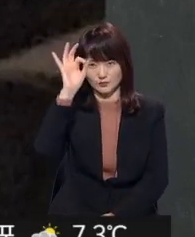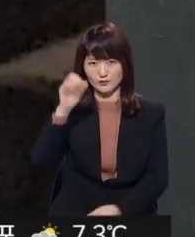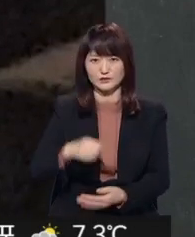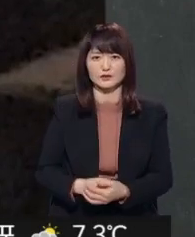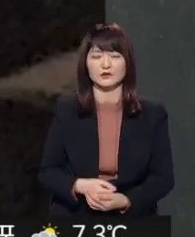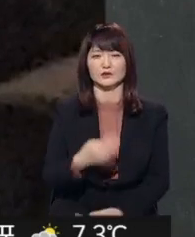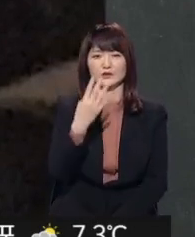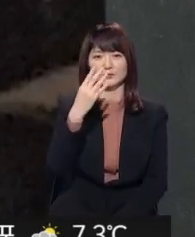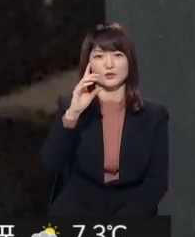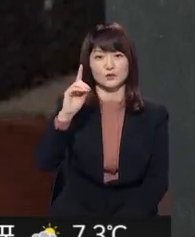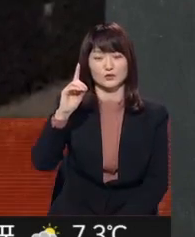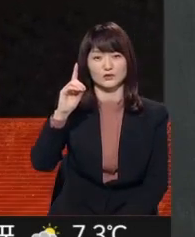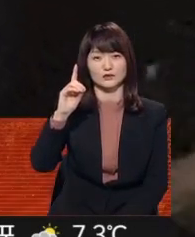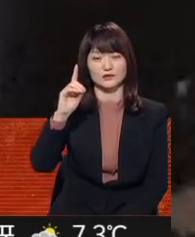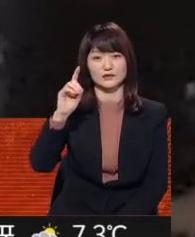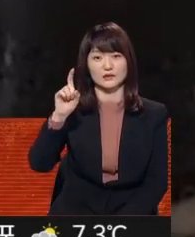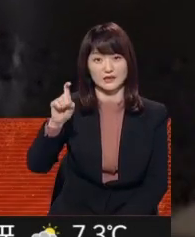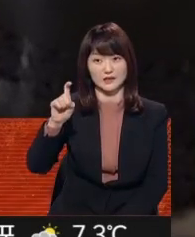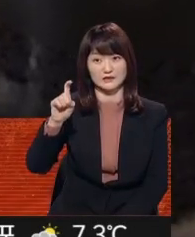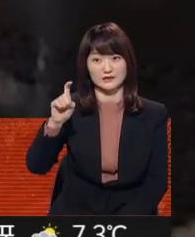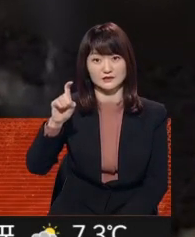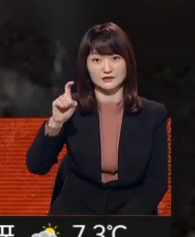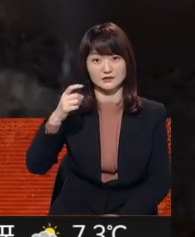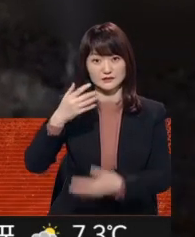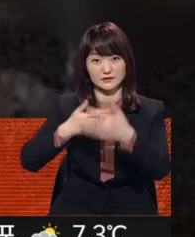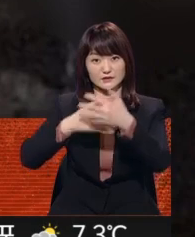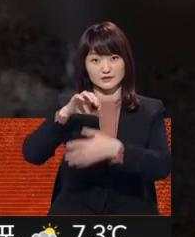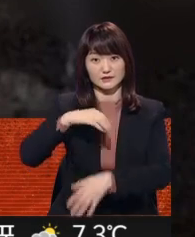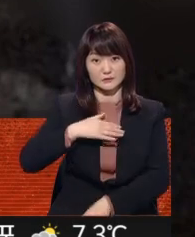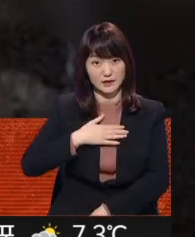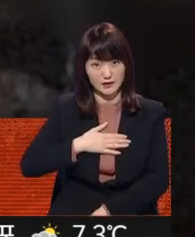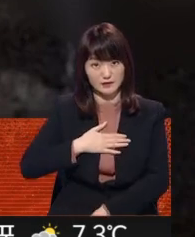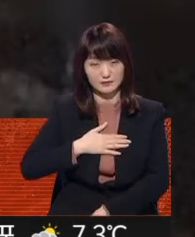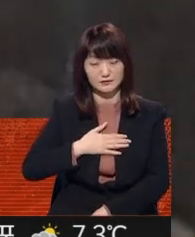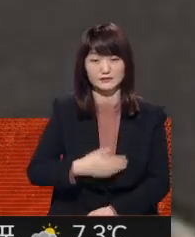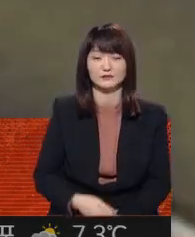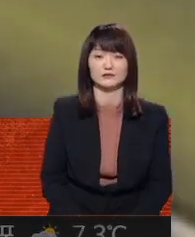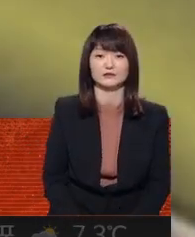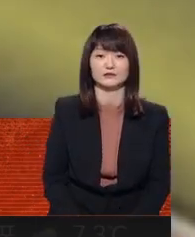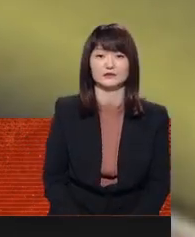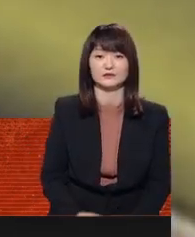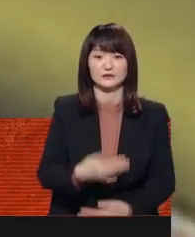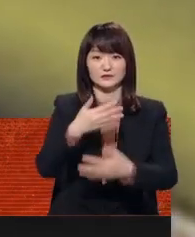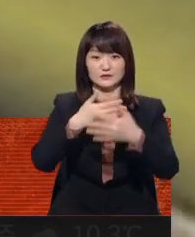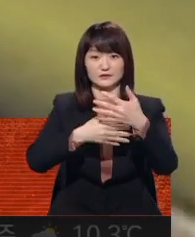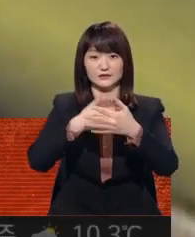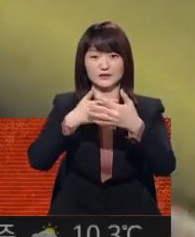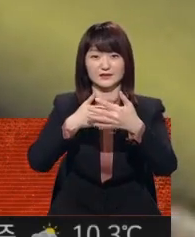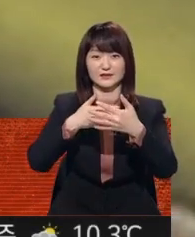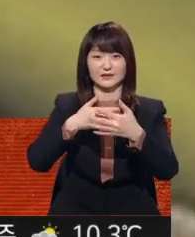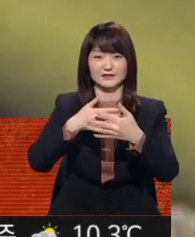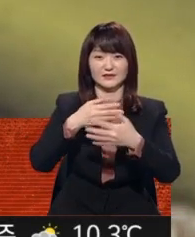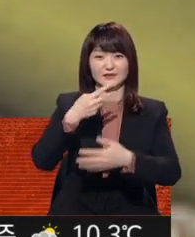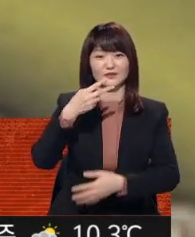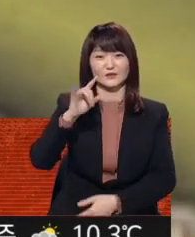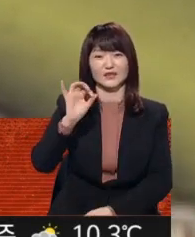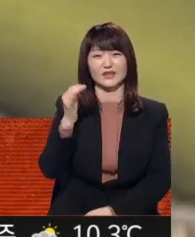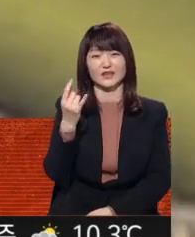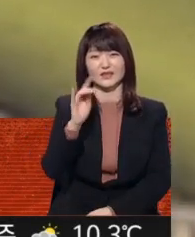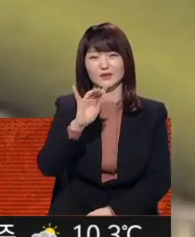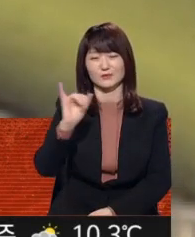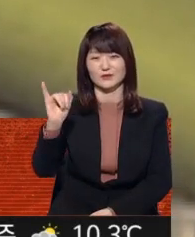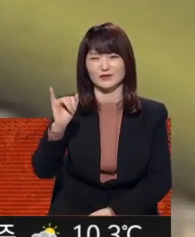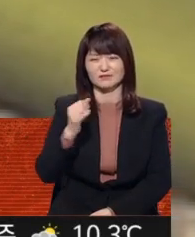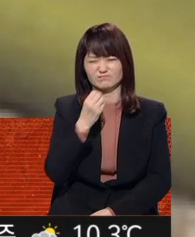뭐 아바타를 본다 치면 앞자리에서 막 물 팍 튀고 아주 실감나게 영화 대외비에서 발냄새 풍기는 장면이 나오나 봐요